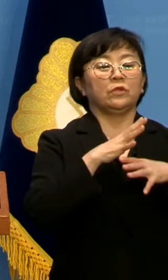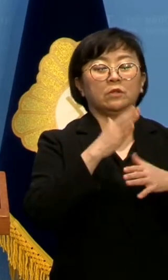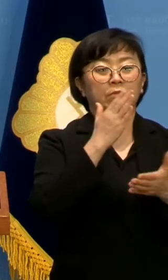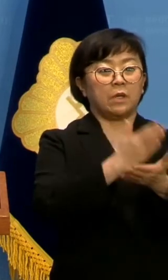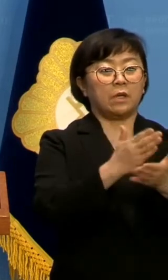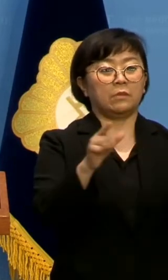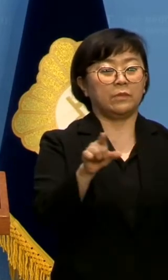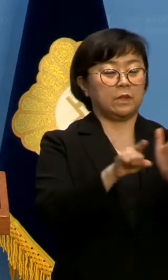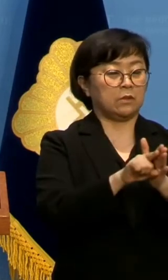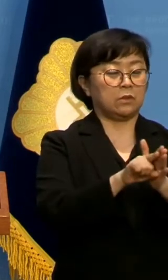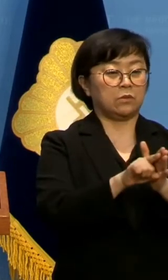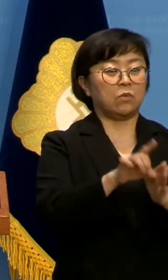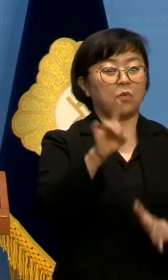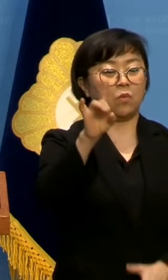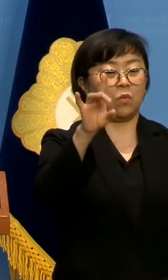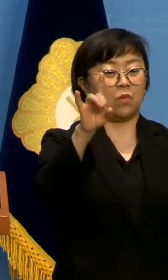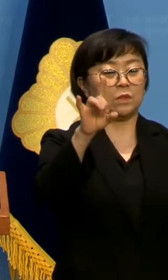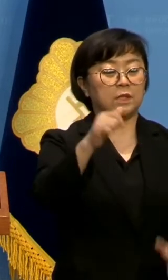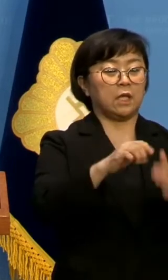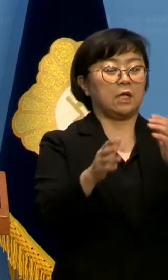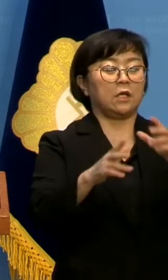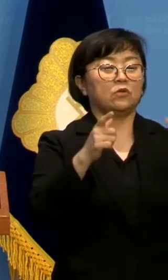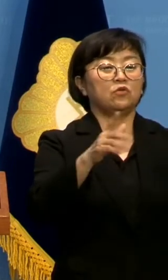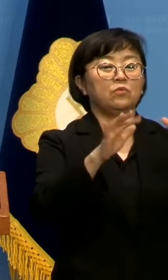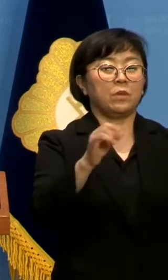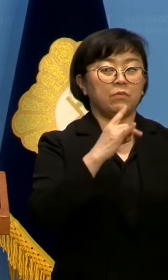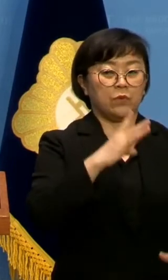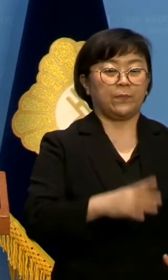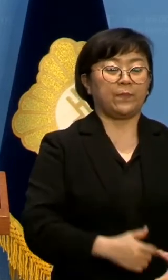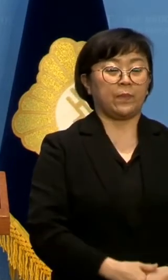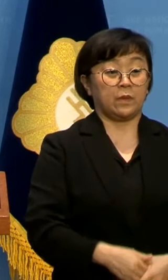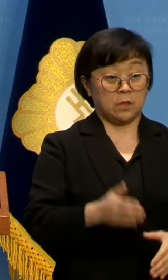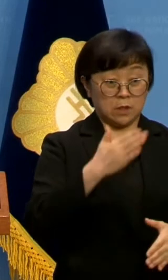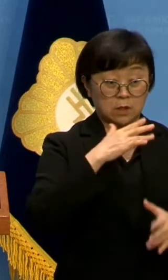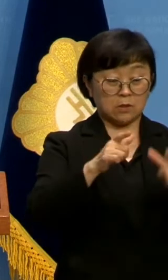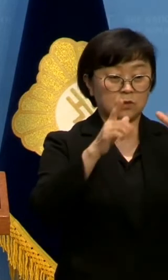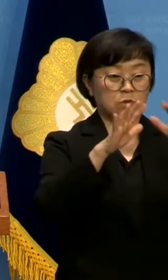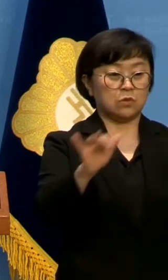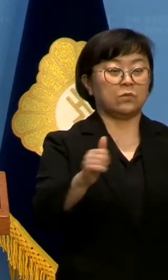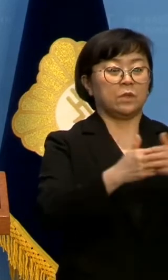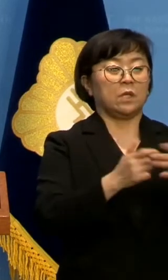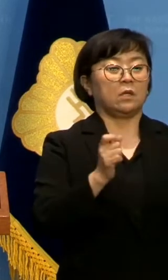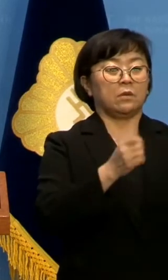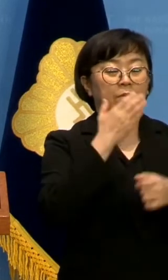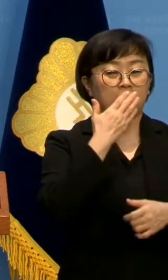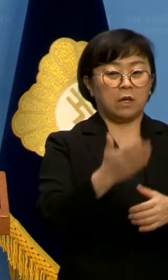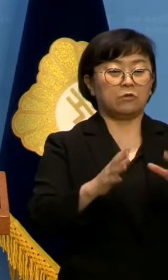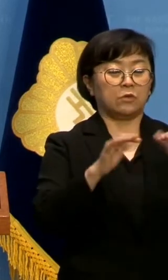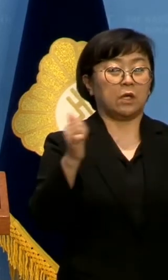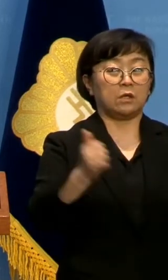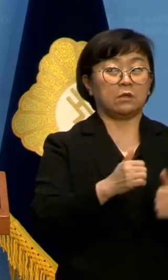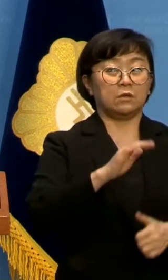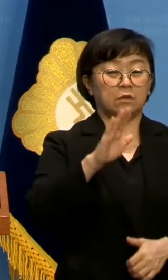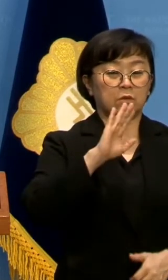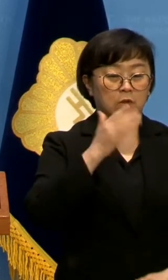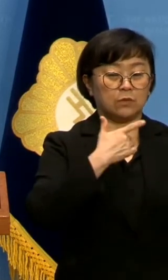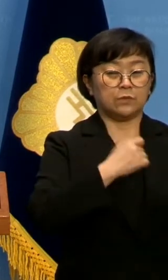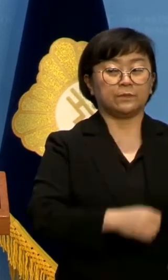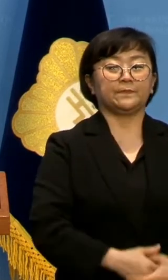것도 믿을 것도 오직 주민뿐이라는 사실입니다. 저는 그러한 주민 곁에 설 수 있는 국회의원이